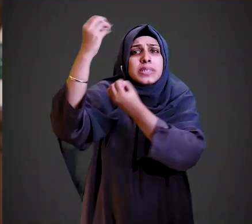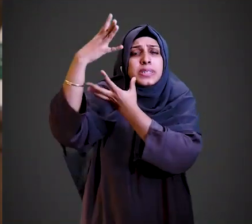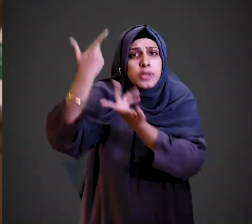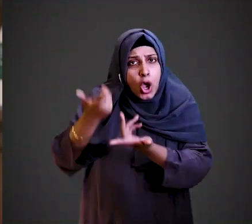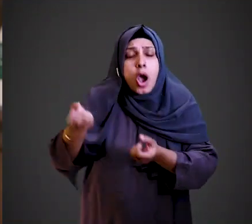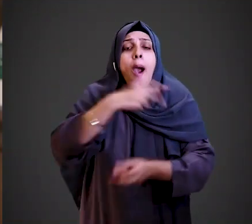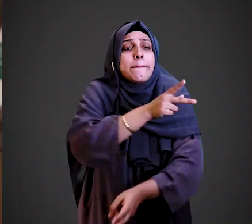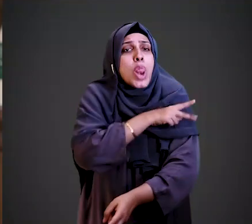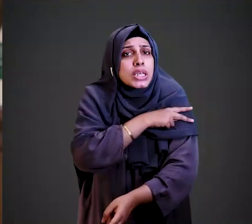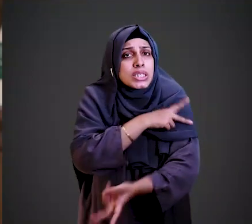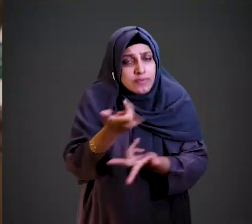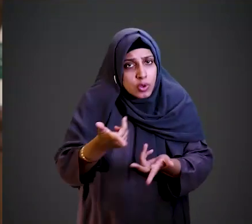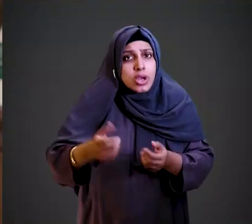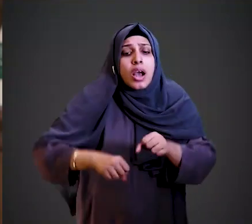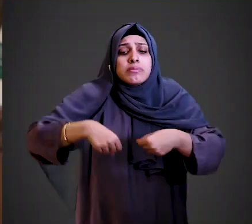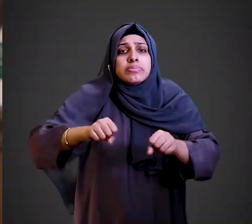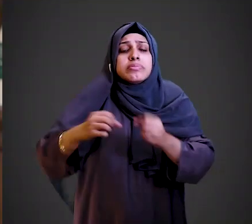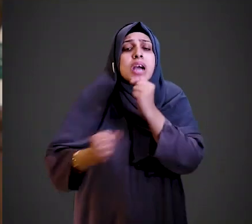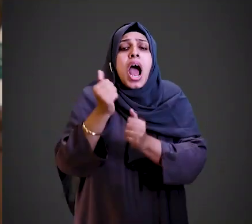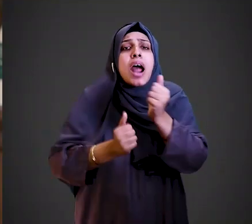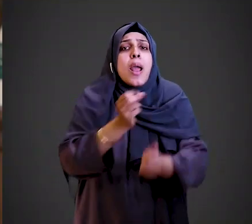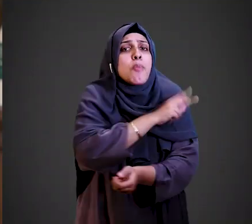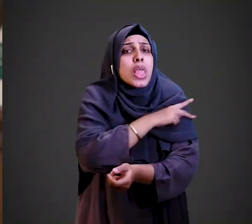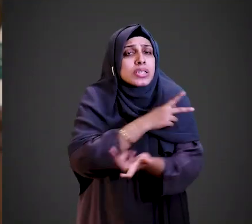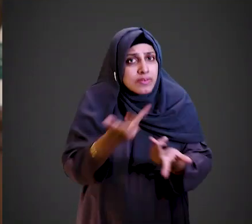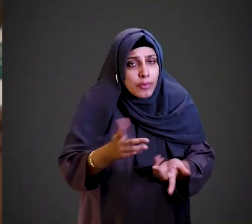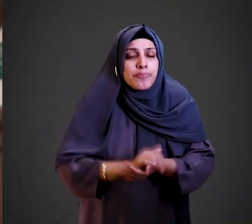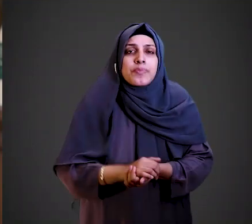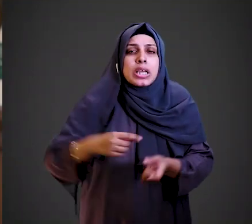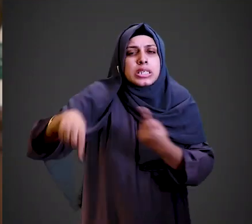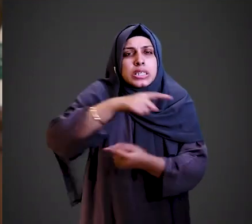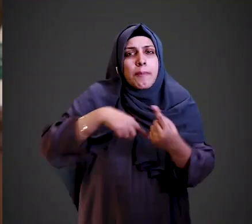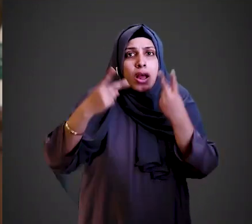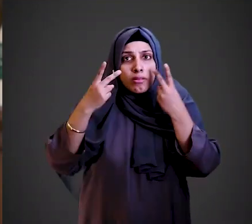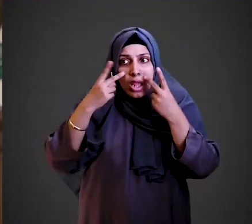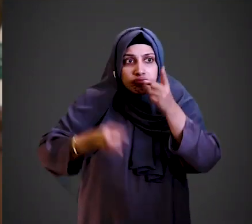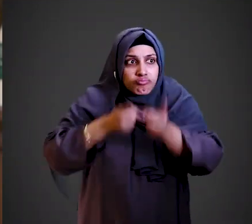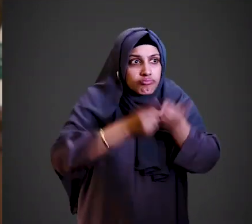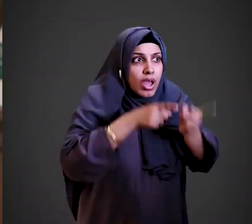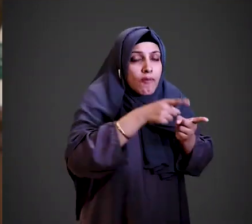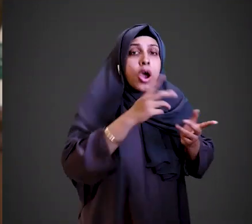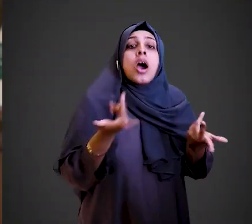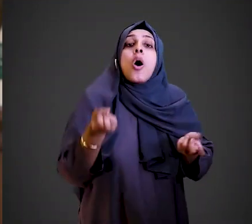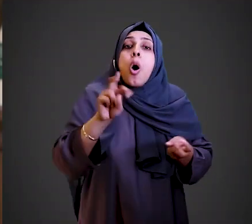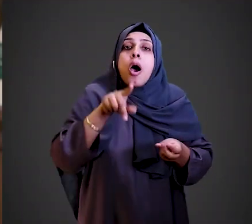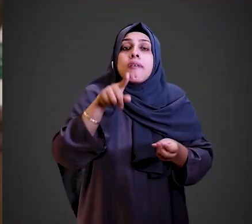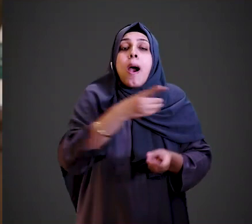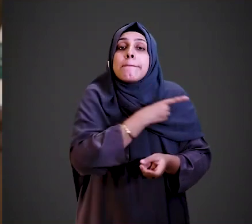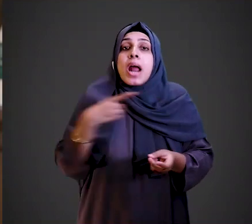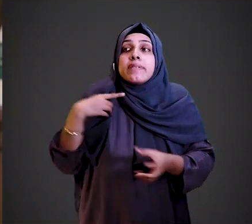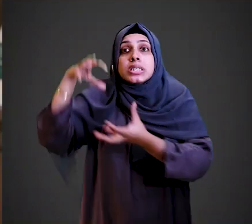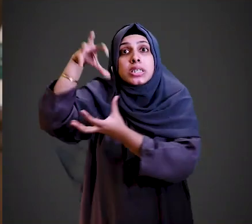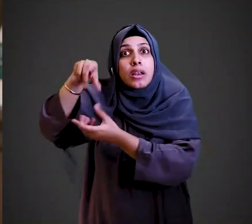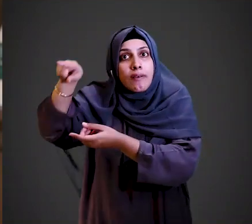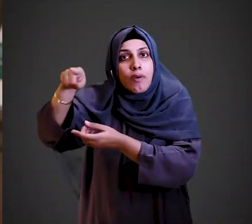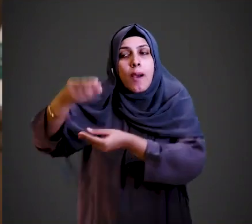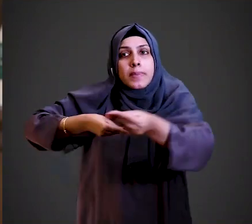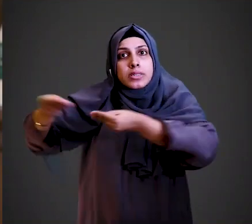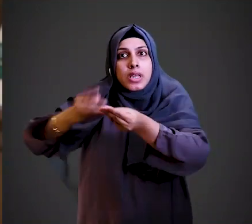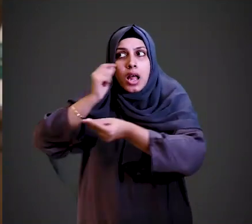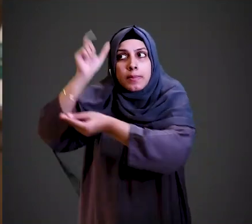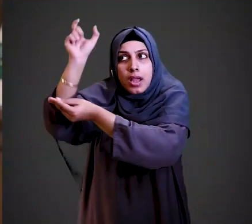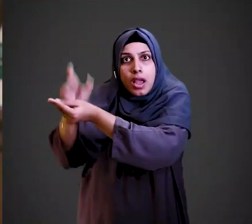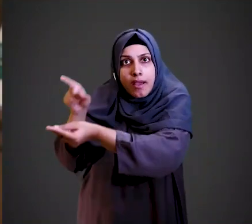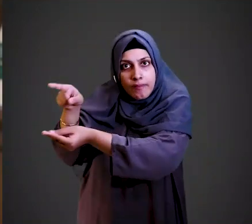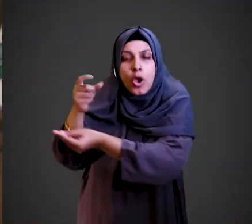ہیں، ٹریفک پولیس ہے، اس قسم کی جو چیزیں جہاں پر ایک پرائیویٹ سیکٹر یعنی کہ ایک مارکیٹ کا پلیئر یعنی